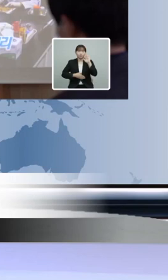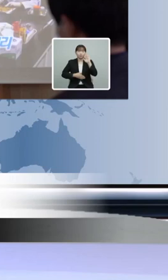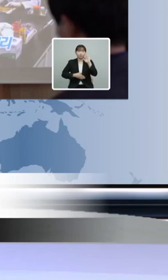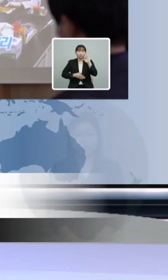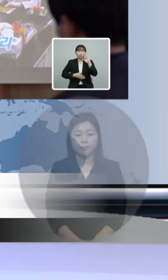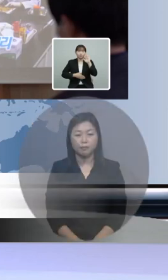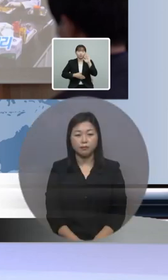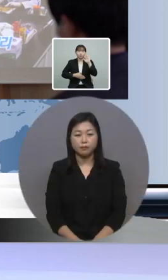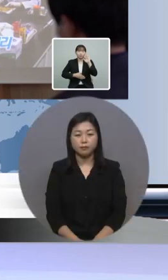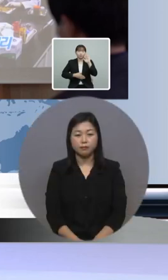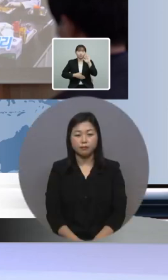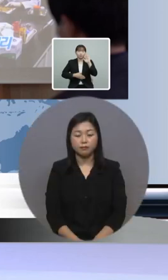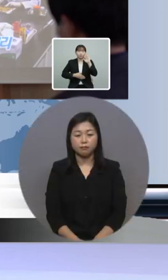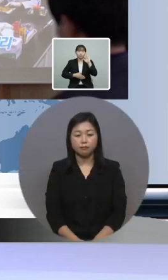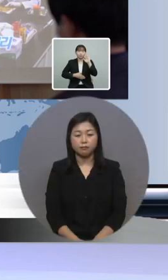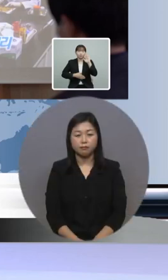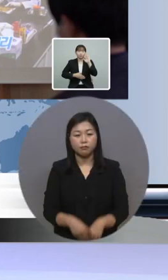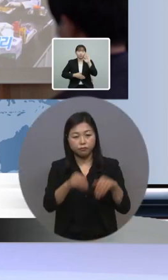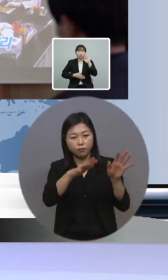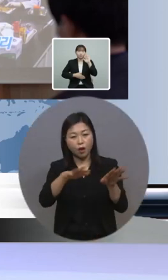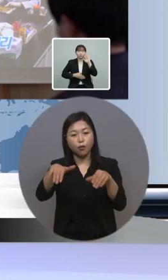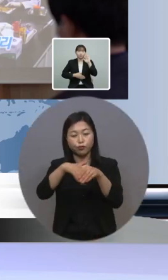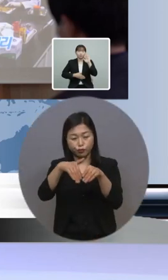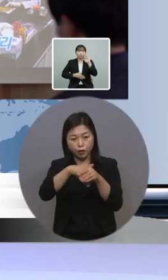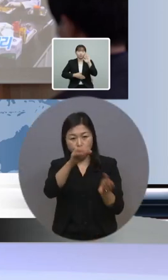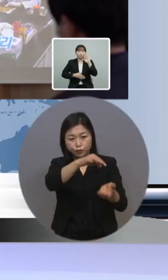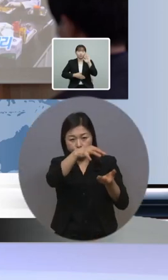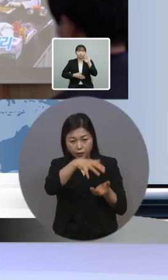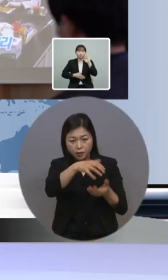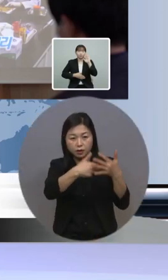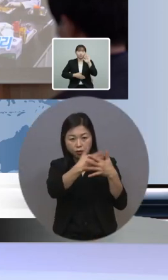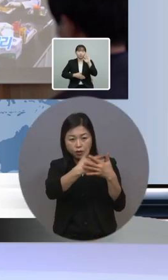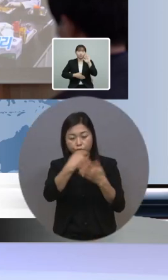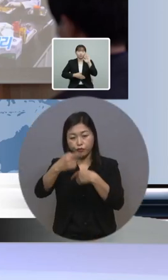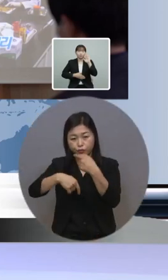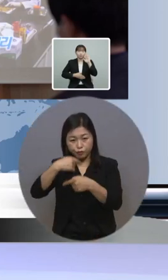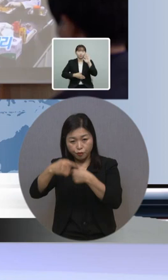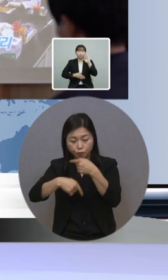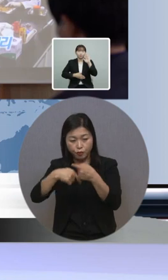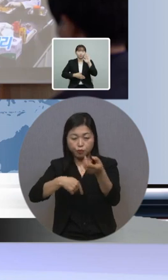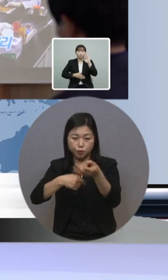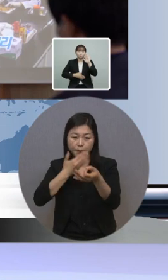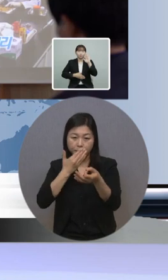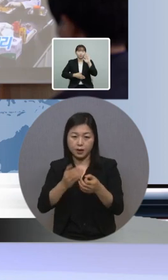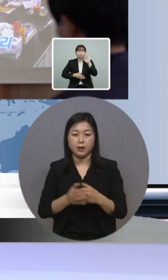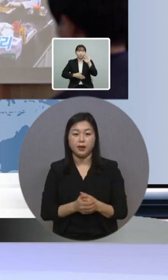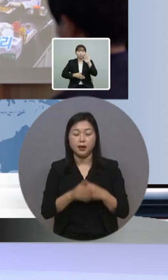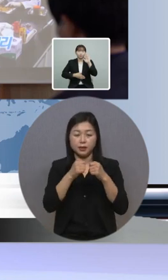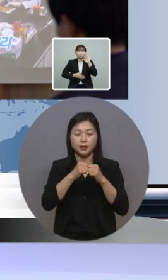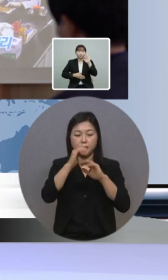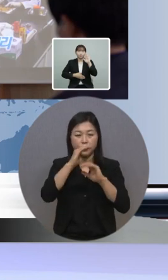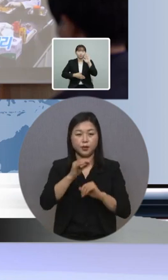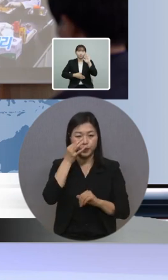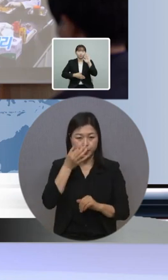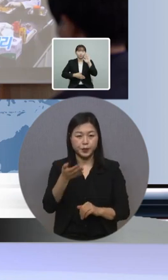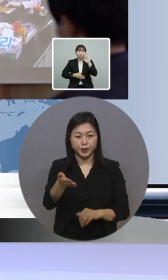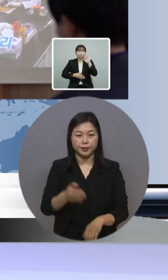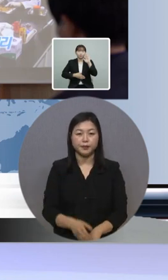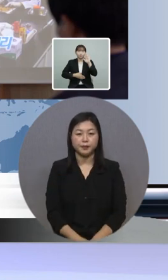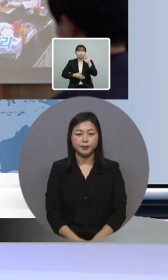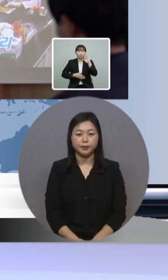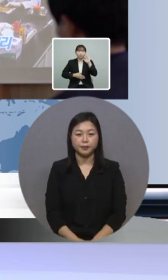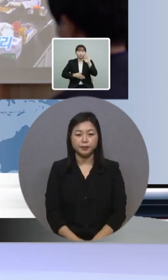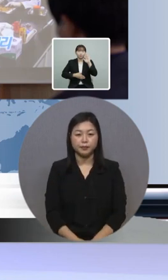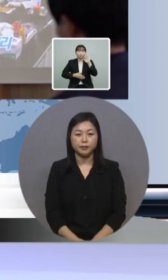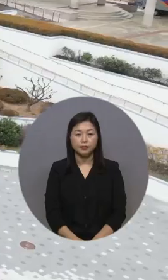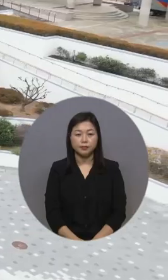우리나라의 소중한 해양문화유산 영상을 수어로도 만나볼 수 있게 됐습니다. 자세한 소식 김정현 기자가 전합니다.